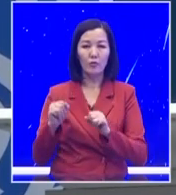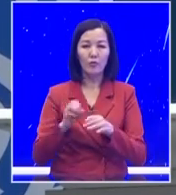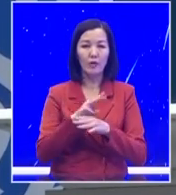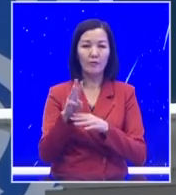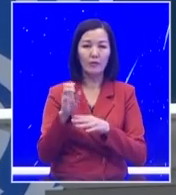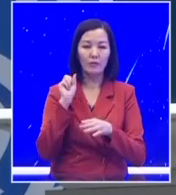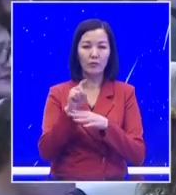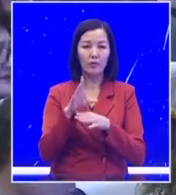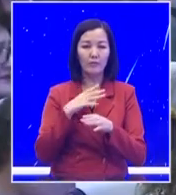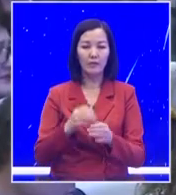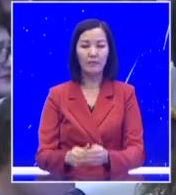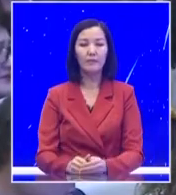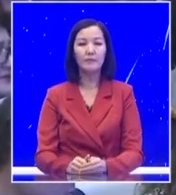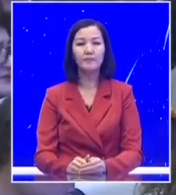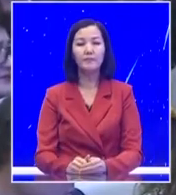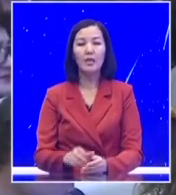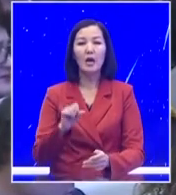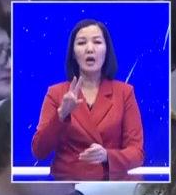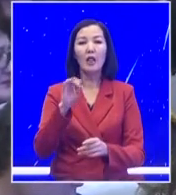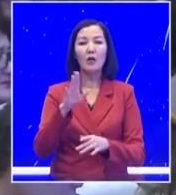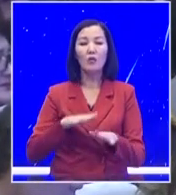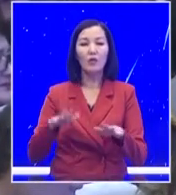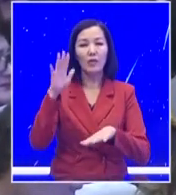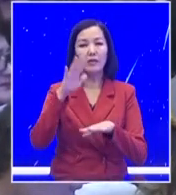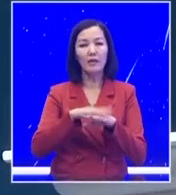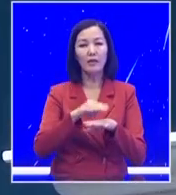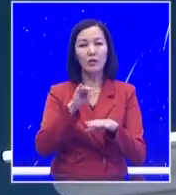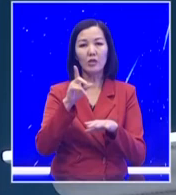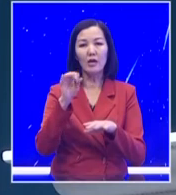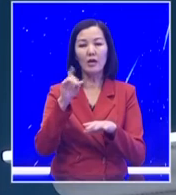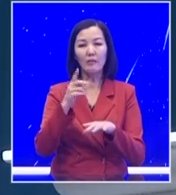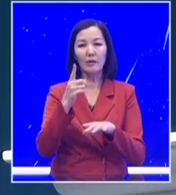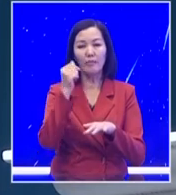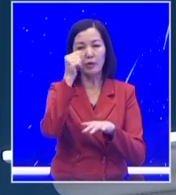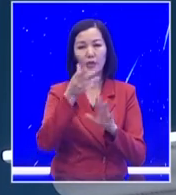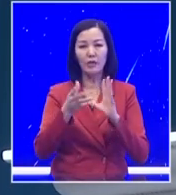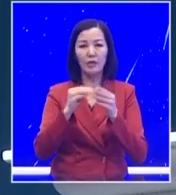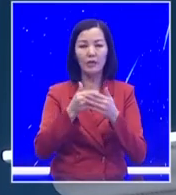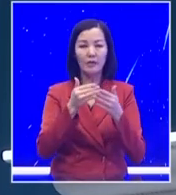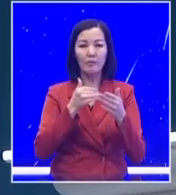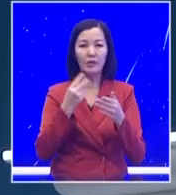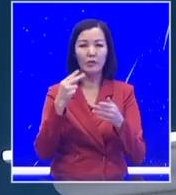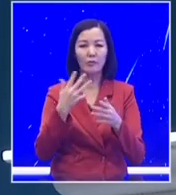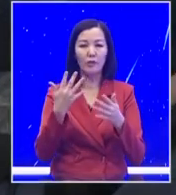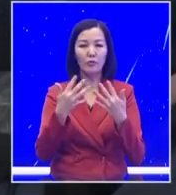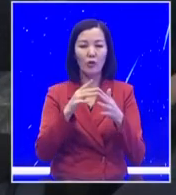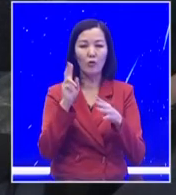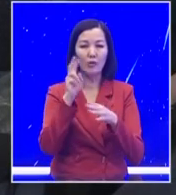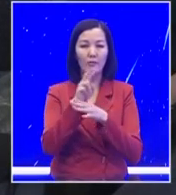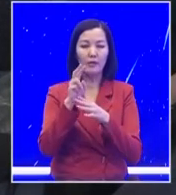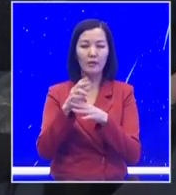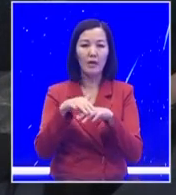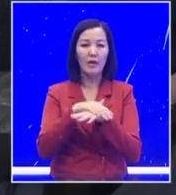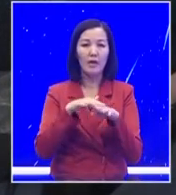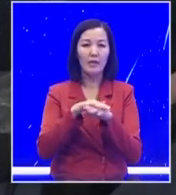қамтамасыз етуді тапсырамыз. Айта кетейік, Алакөл ауданының әкімі Әлібек Жаханбаев жылдық есеп беру алдында 24 ауылдық округті аралап,